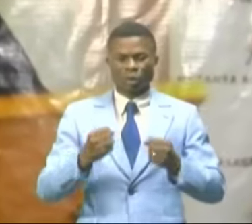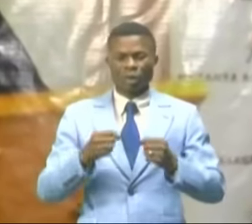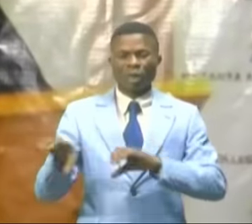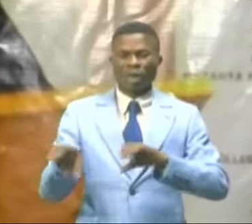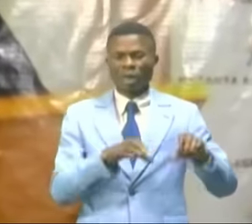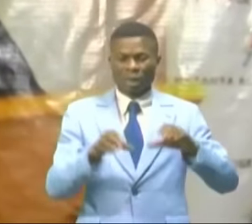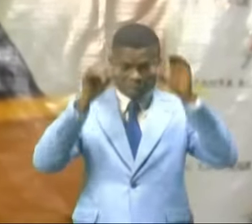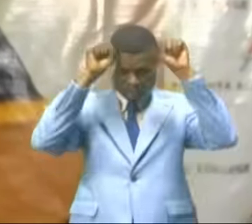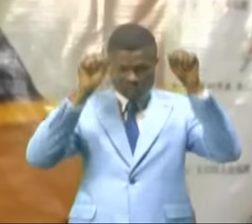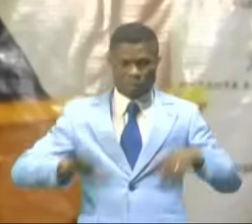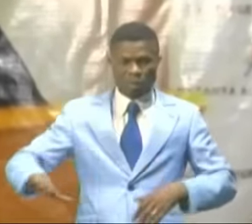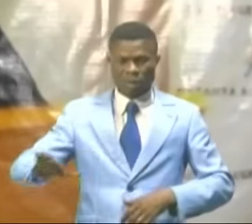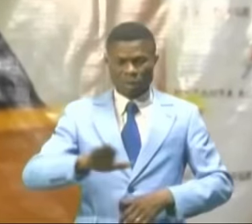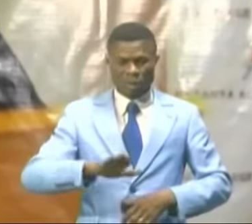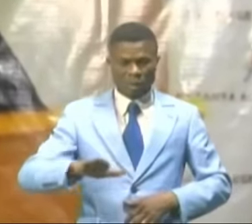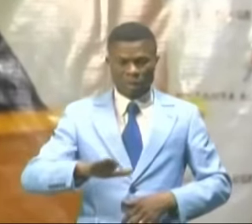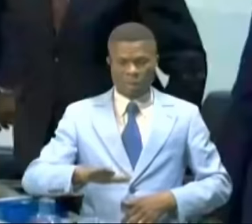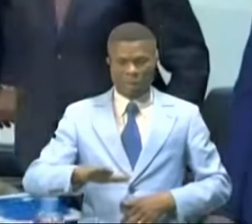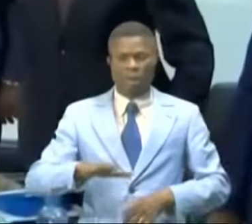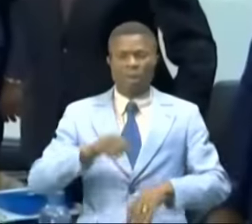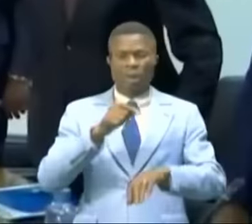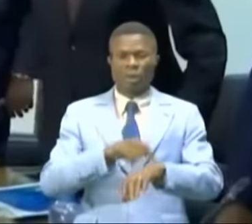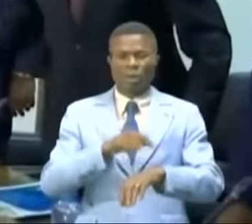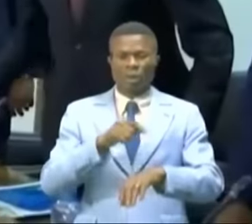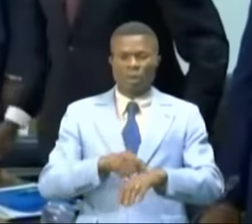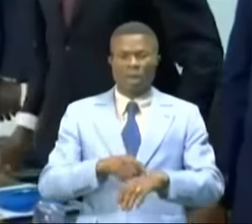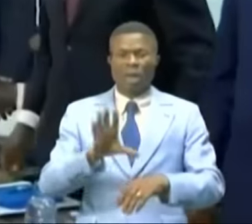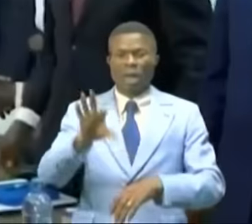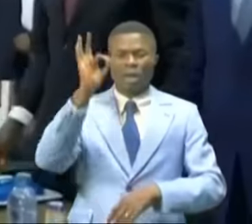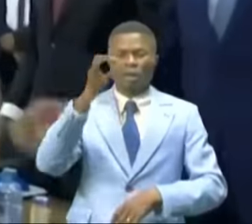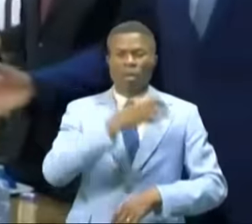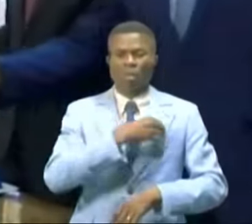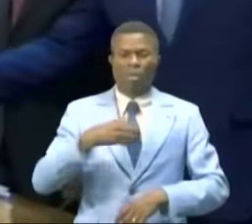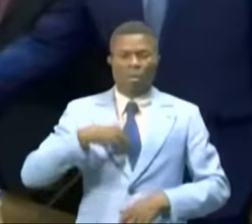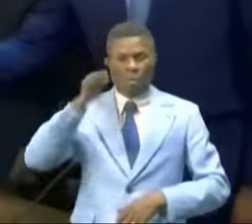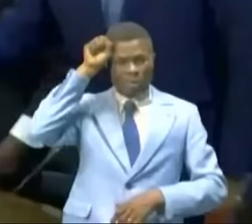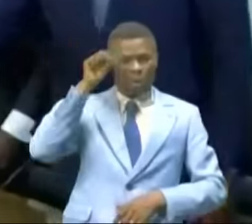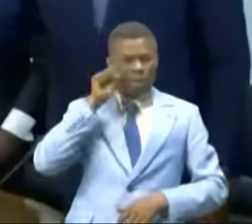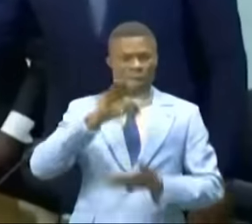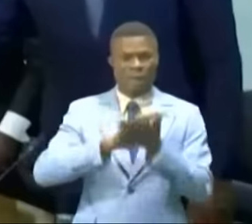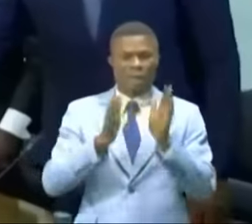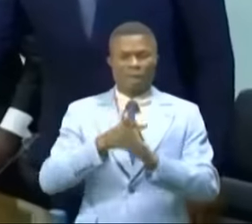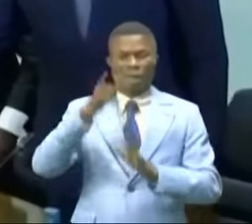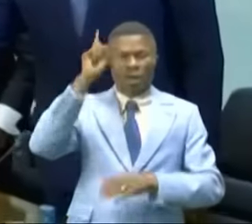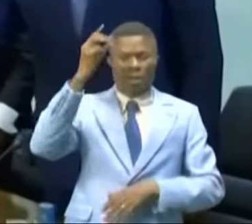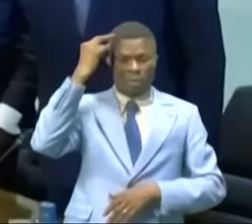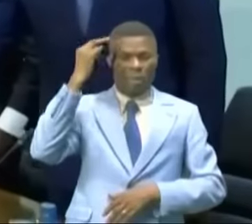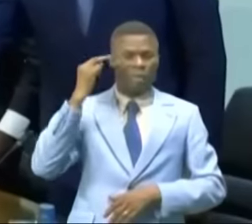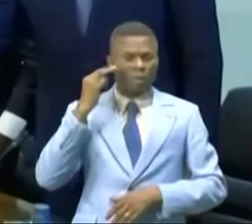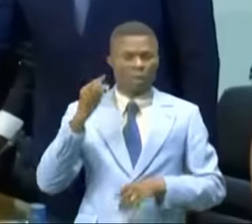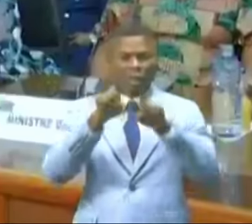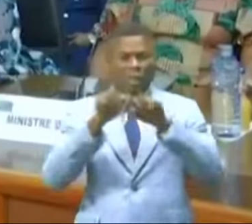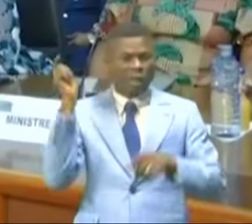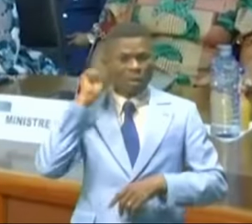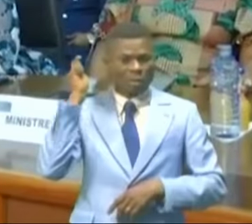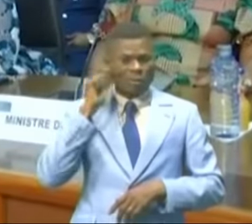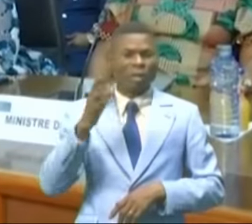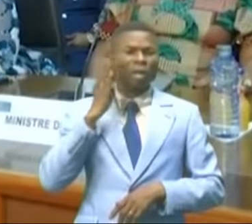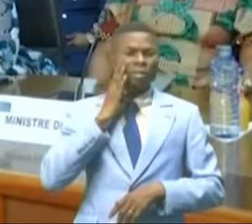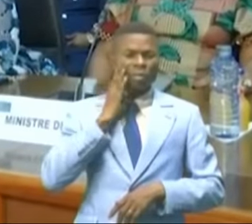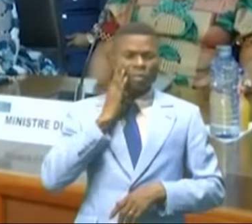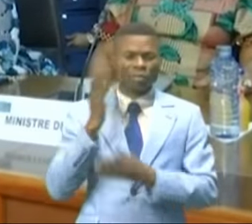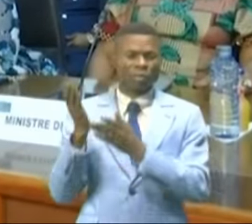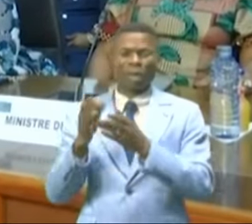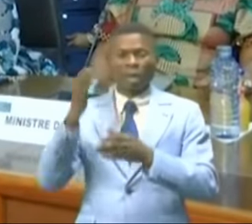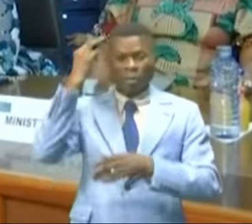l'action du président de la République en nommant Mme Judith Soumimi à la tête du gouvernement et la professeure Marie Safi Sombo au portefeuille